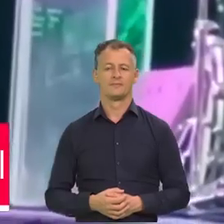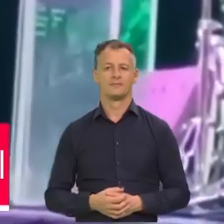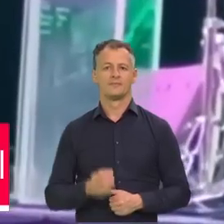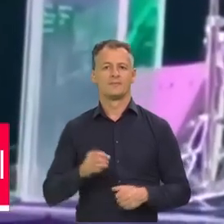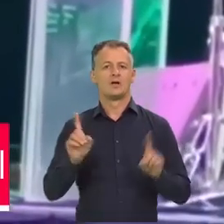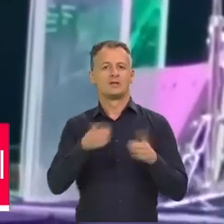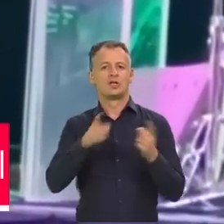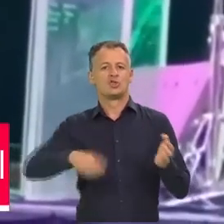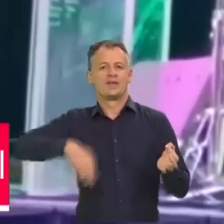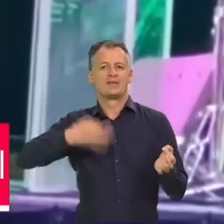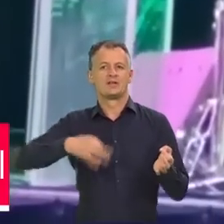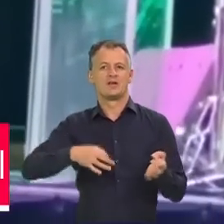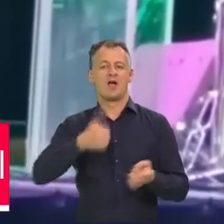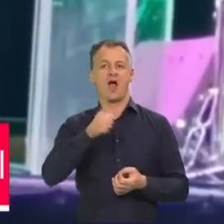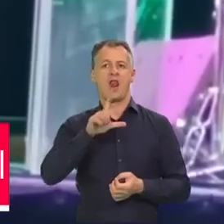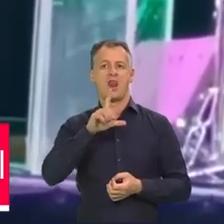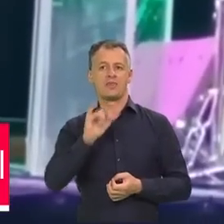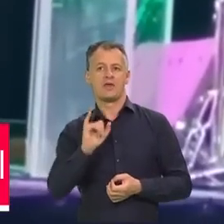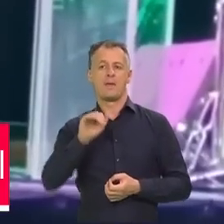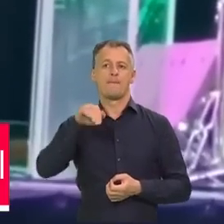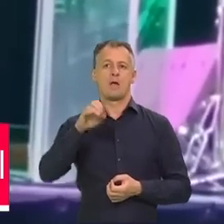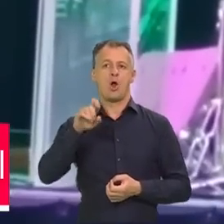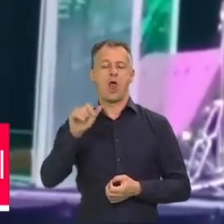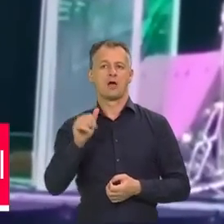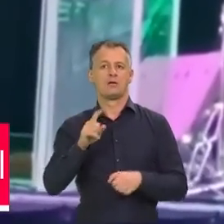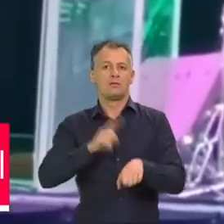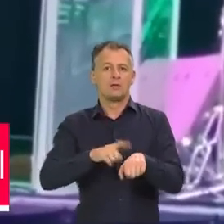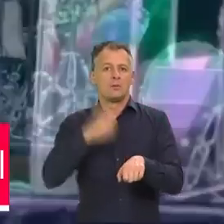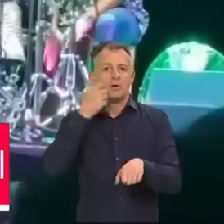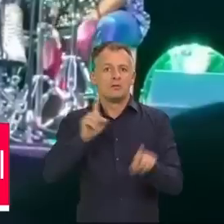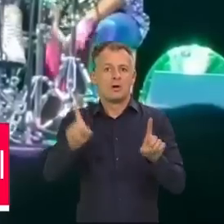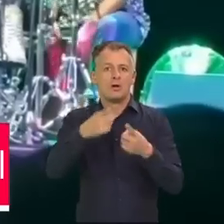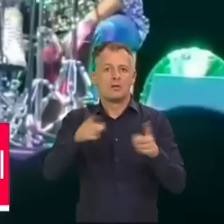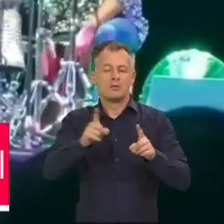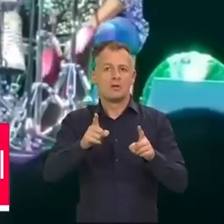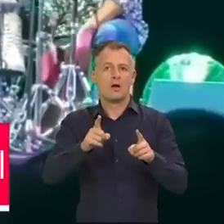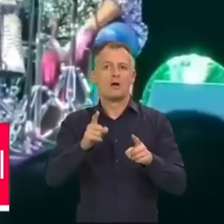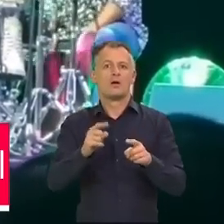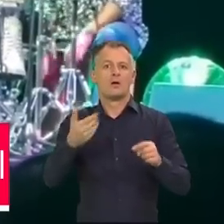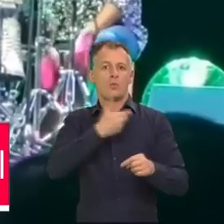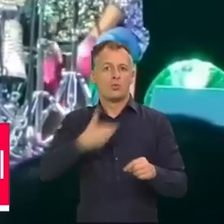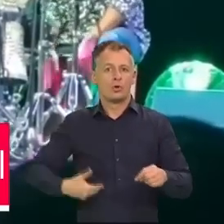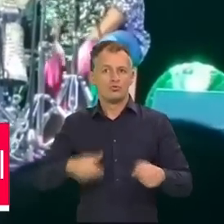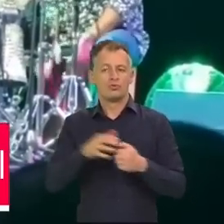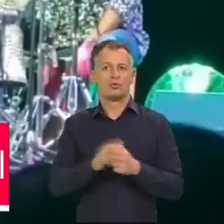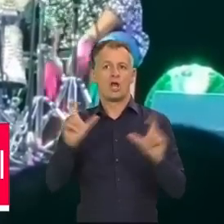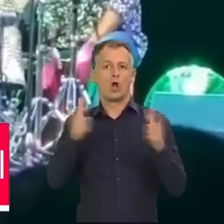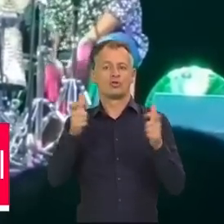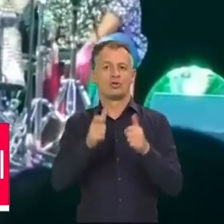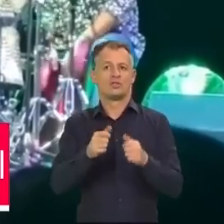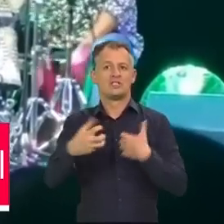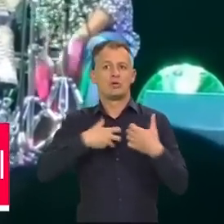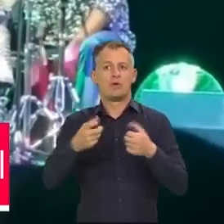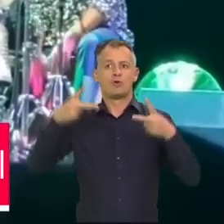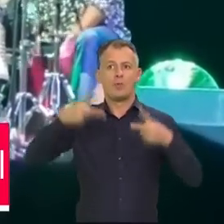Chitaristului de jazz Aldi Meola i s-a făcut rău chiar în timp ce cânta în fața publicului român pe scena de la Arenele Romane. Spectacolul a fost oprit. Pe scenă a